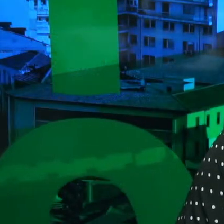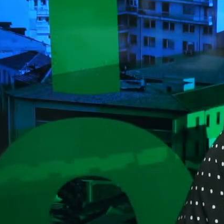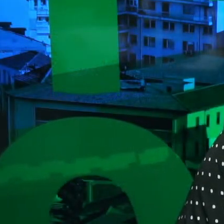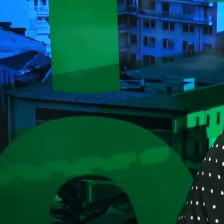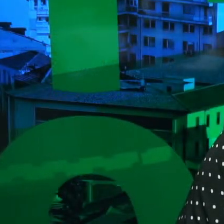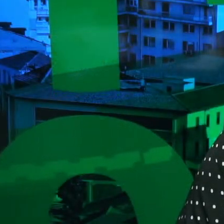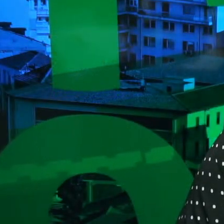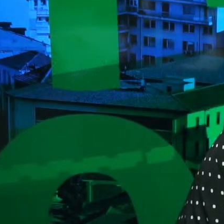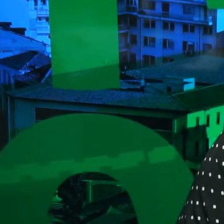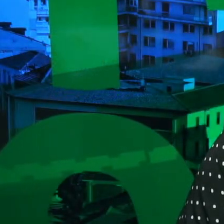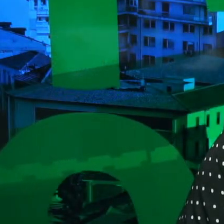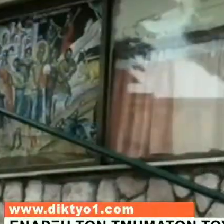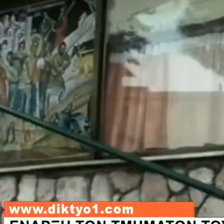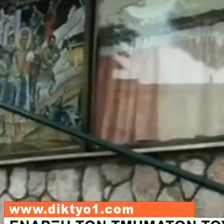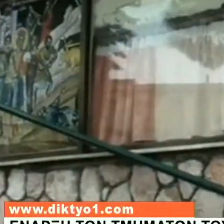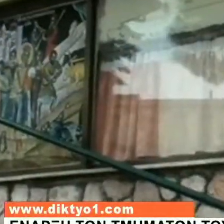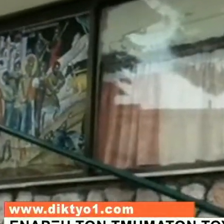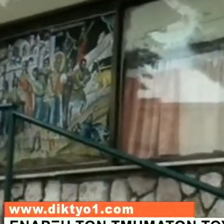ξεκινούν στις 4 Οκτωβρίου.